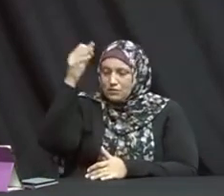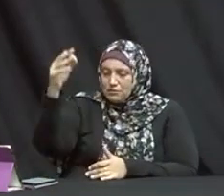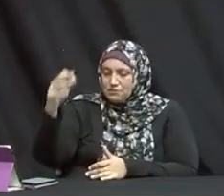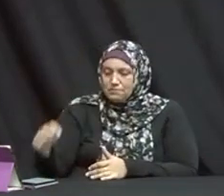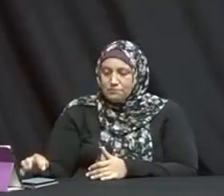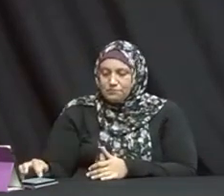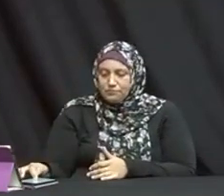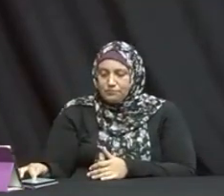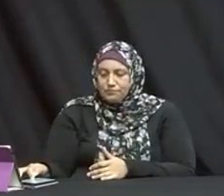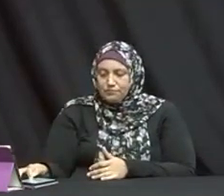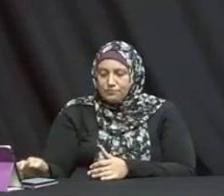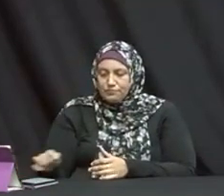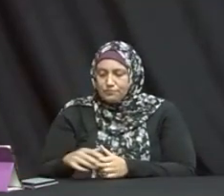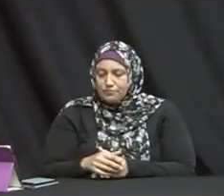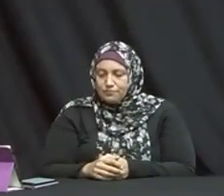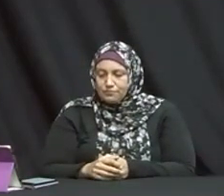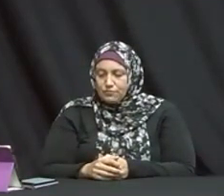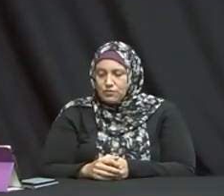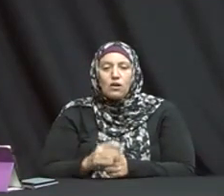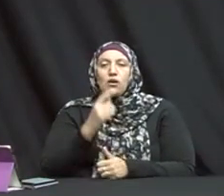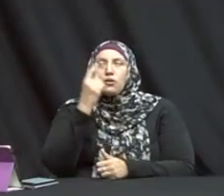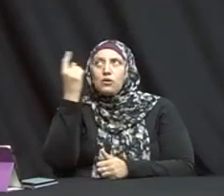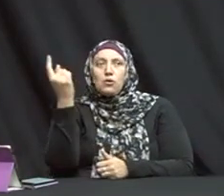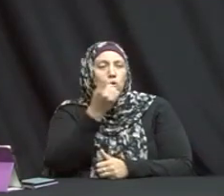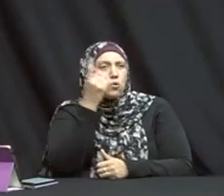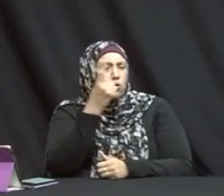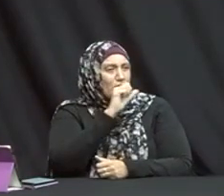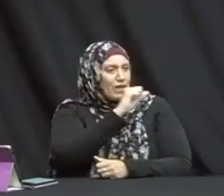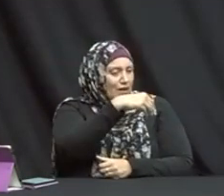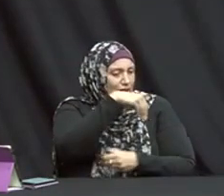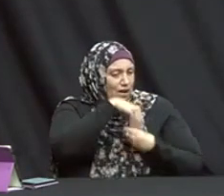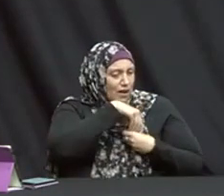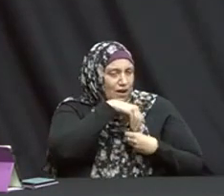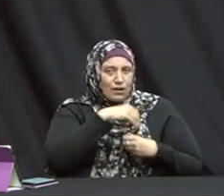وقد خاب من